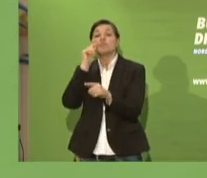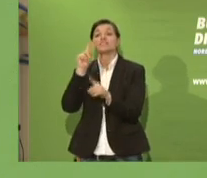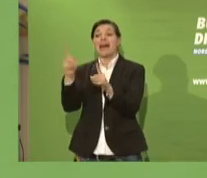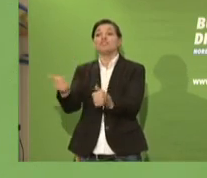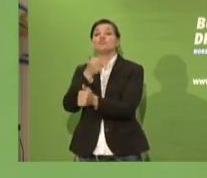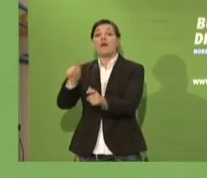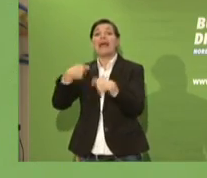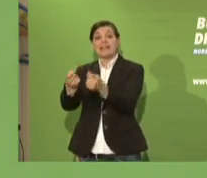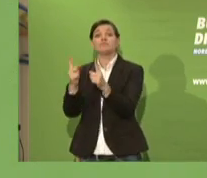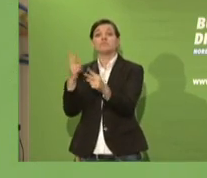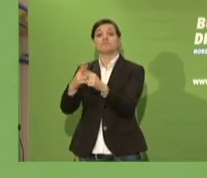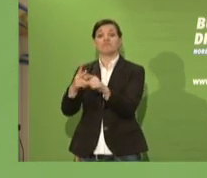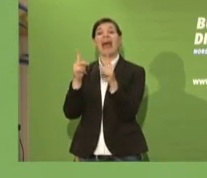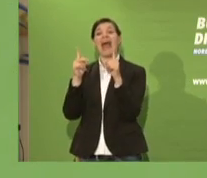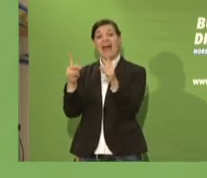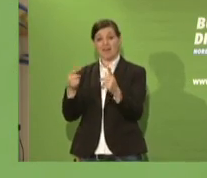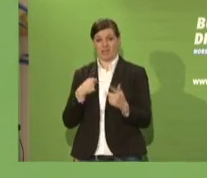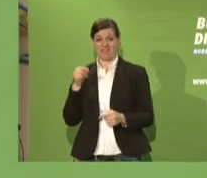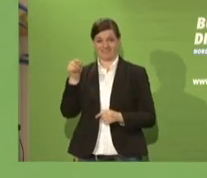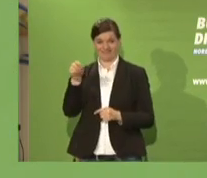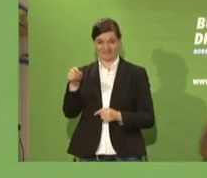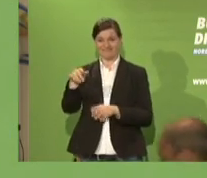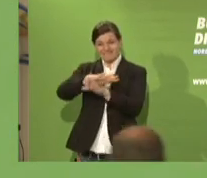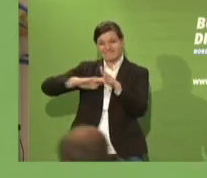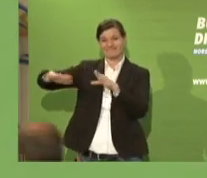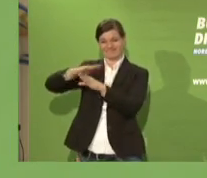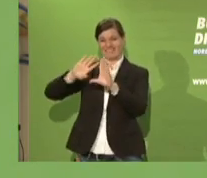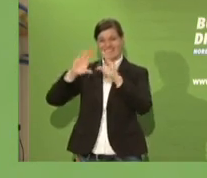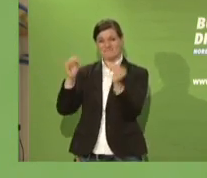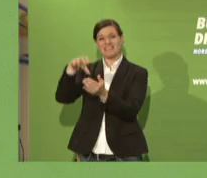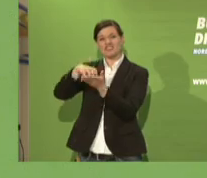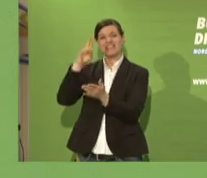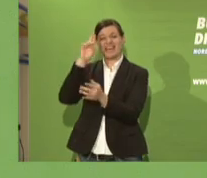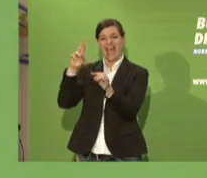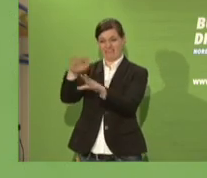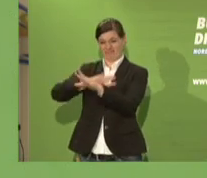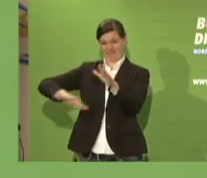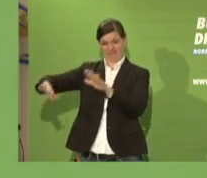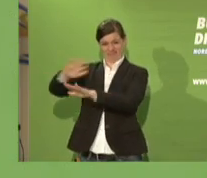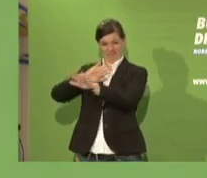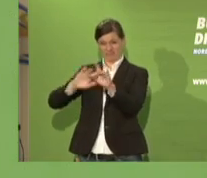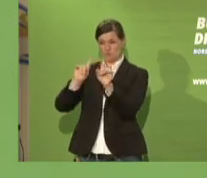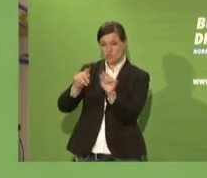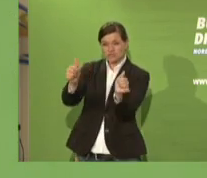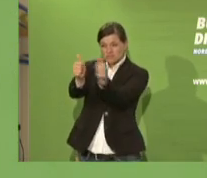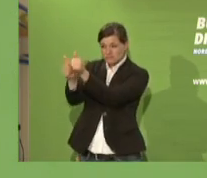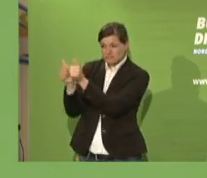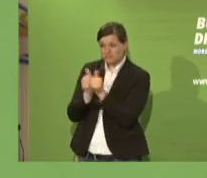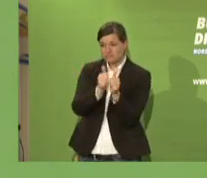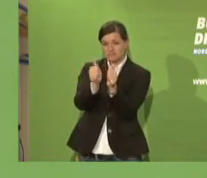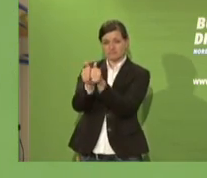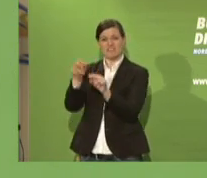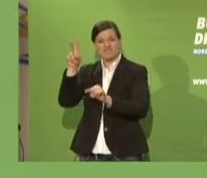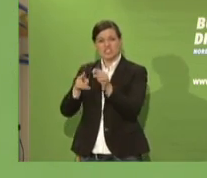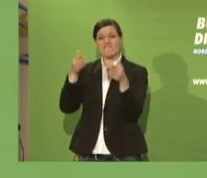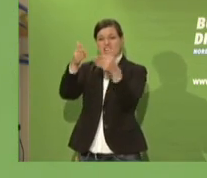Münsteraner, aber eine sehr unübersichtliche Lage im Stadtrat. da Bündnisse zu schmieden mit sehr vielen Fraktionen,